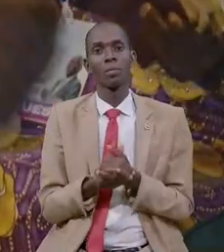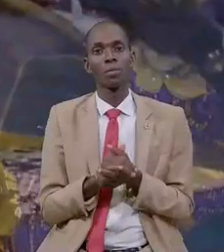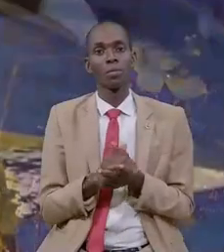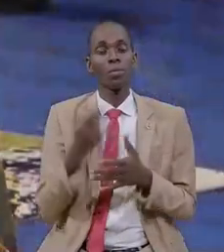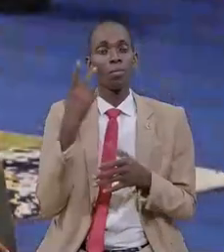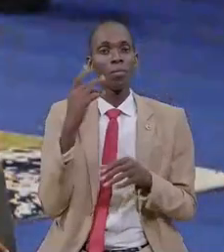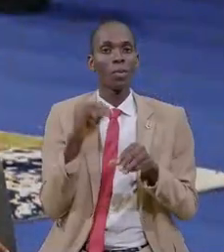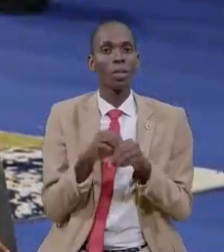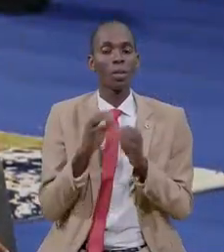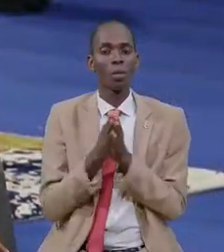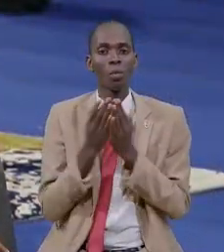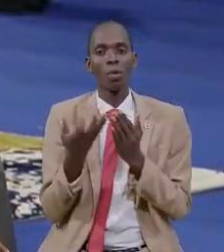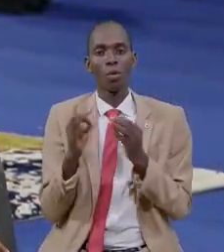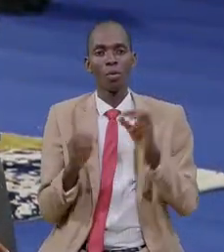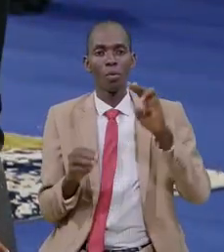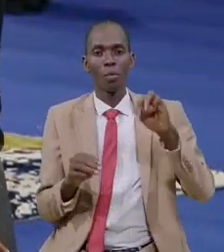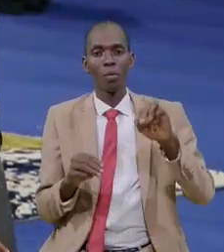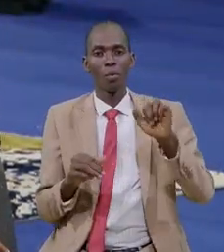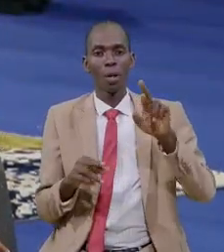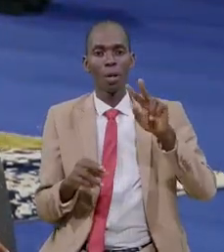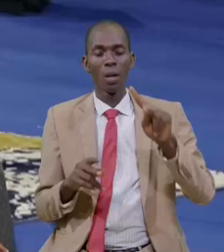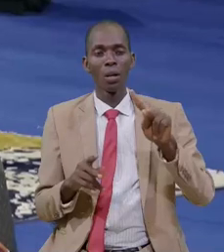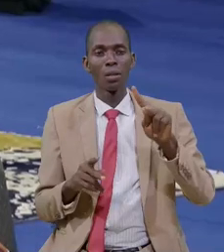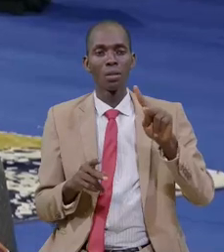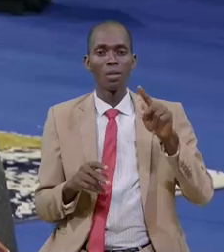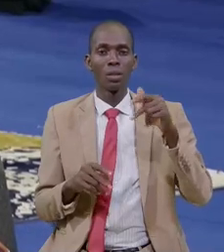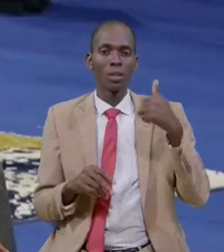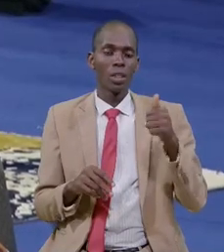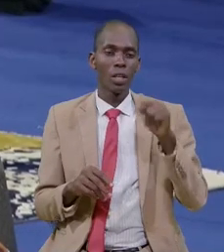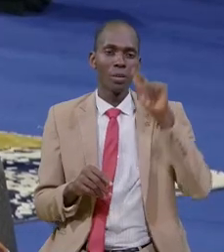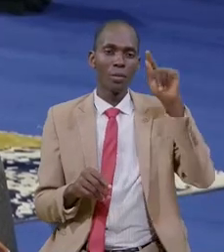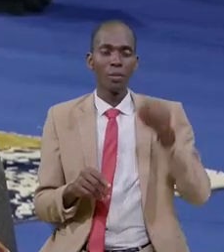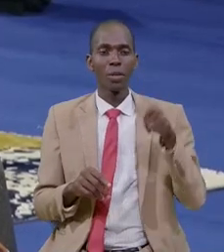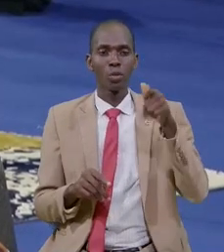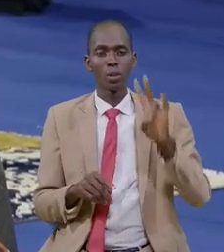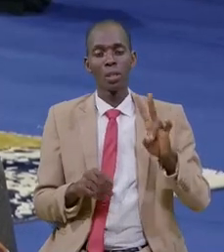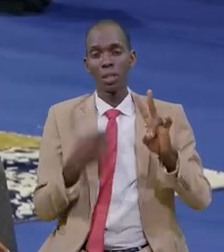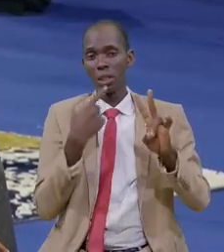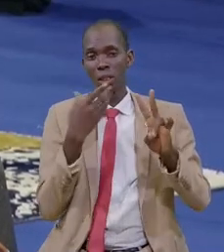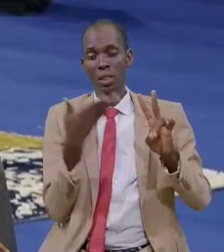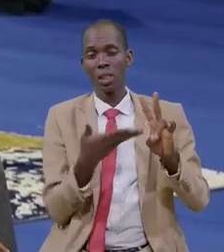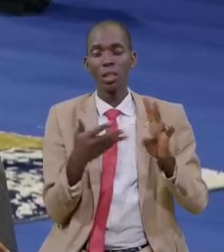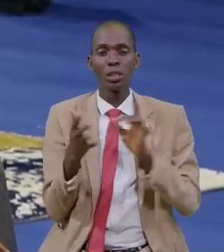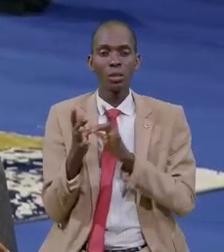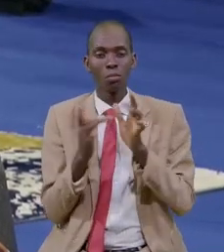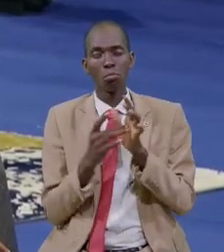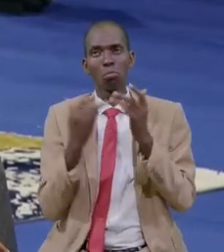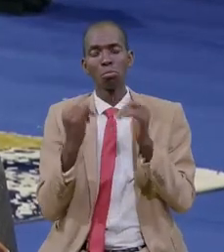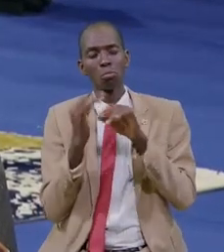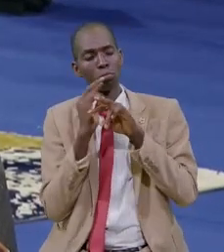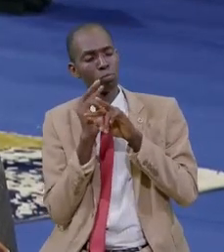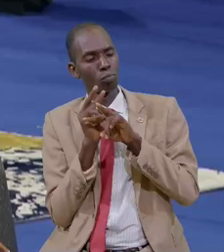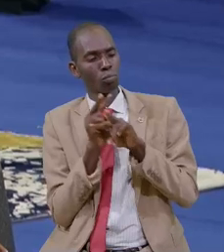Marc au chapitre 10, 27. Marc 10, 27. Jésus les regarda et